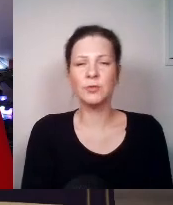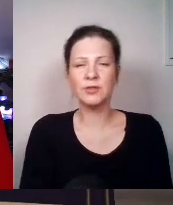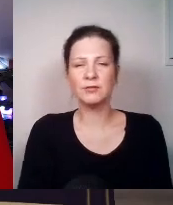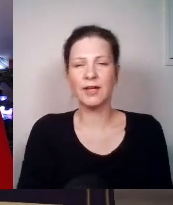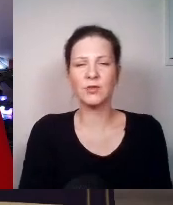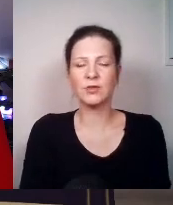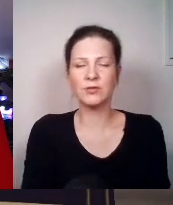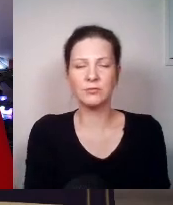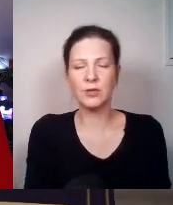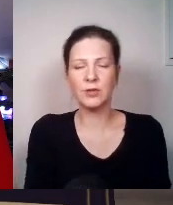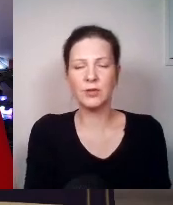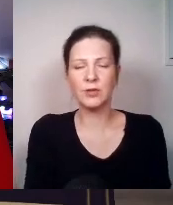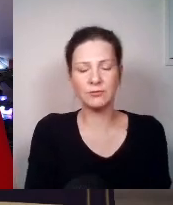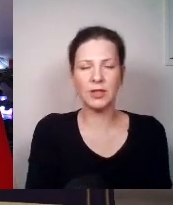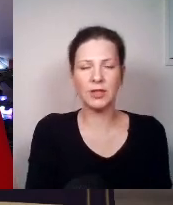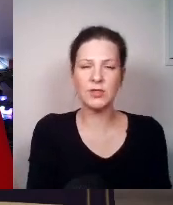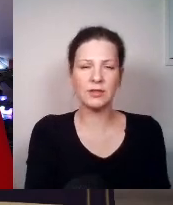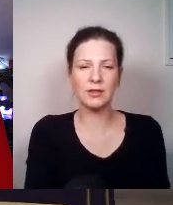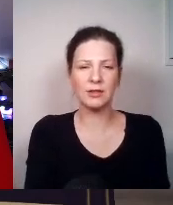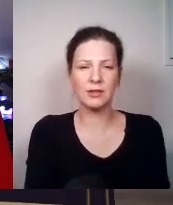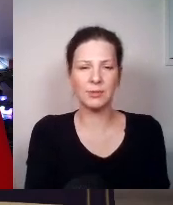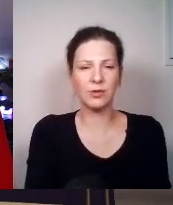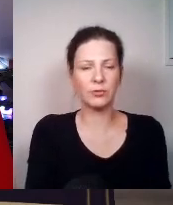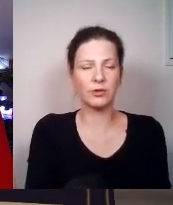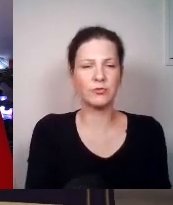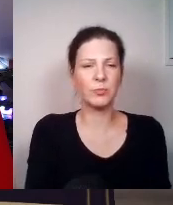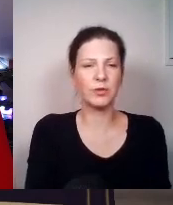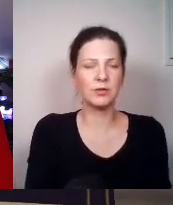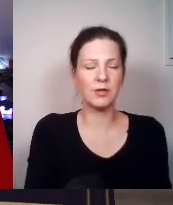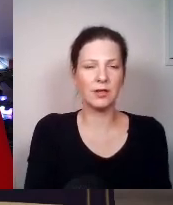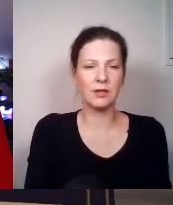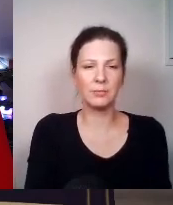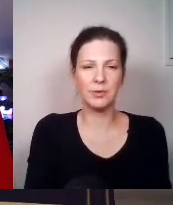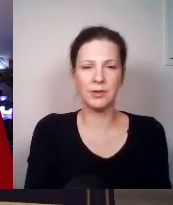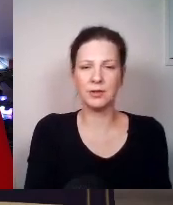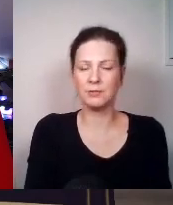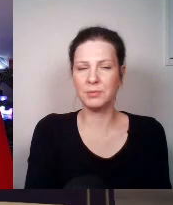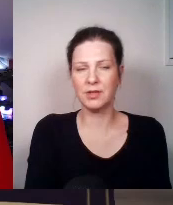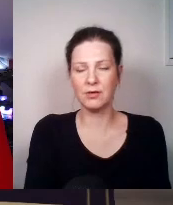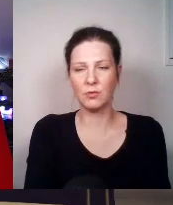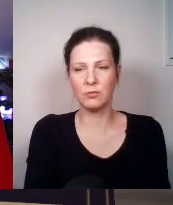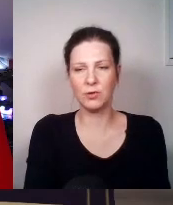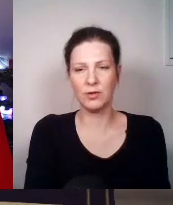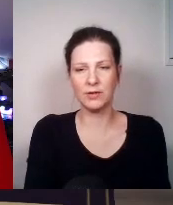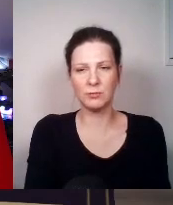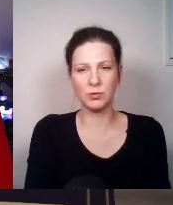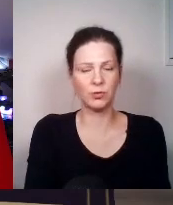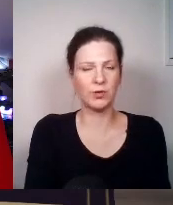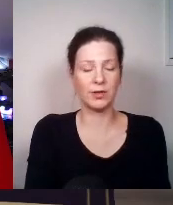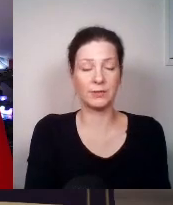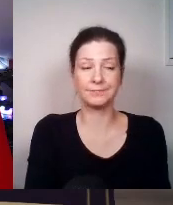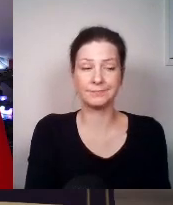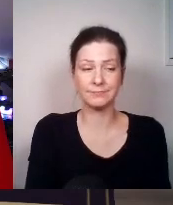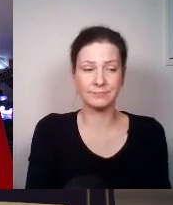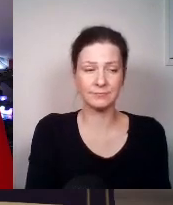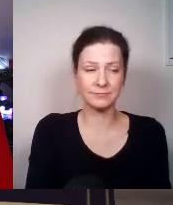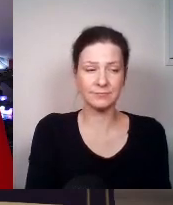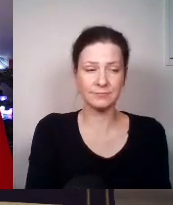Ja, warum nicht? Also ich würde ansonsten den Kieler Matrosenaufstand spielen, aber bin da auch wirklich